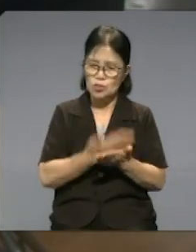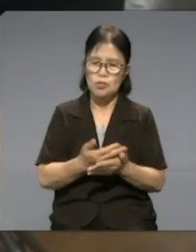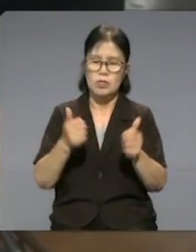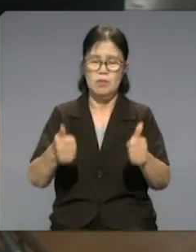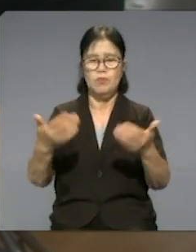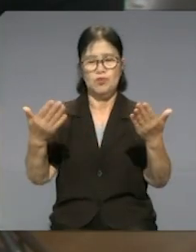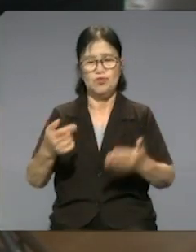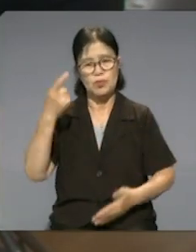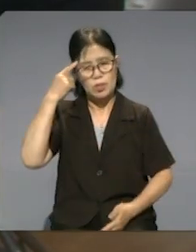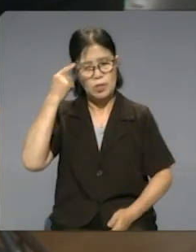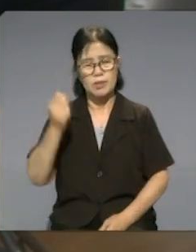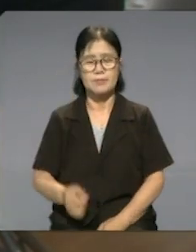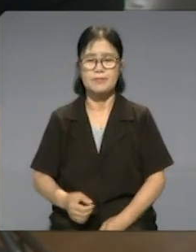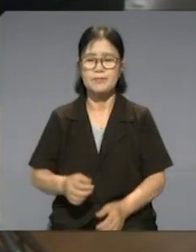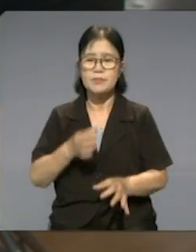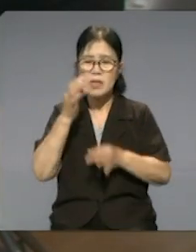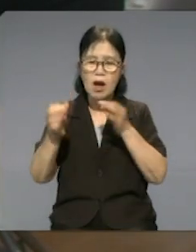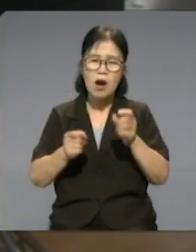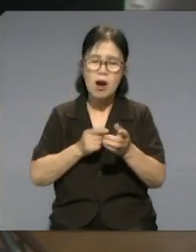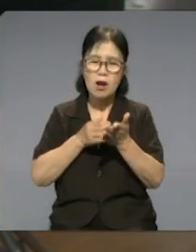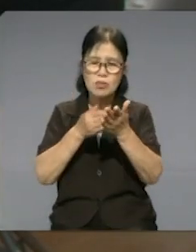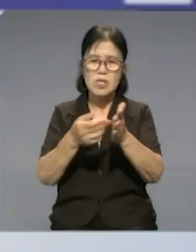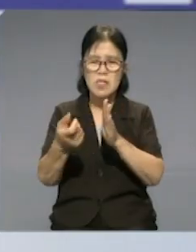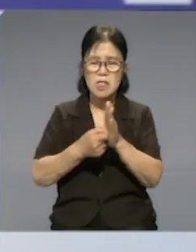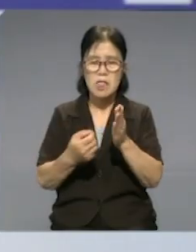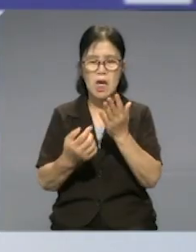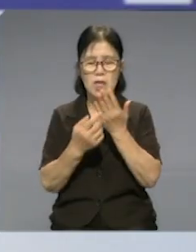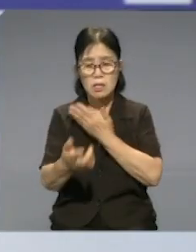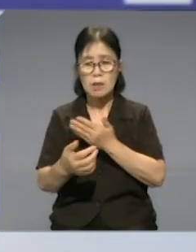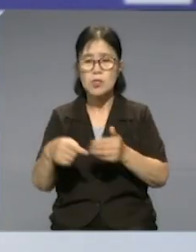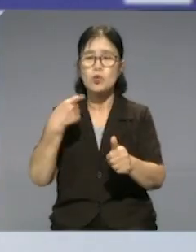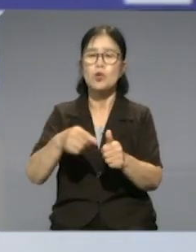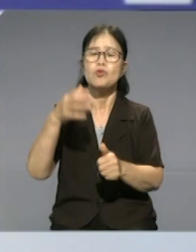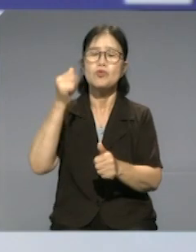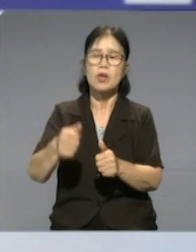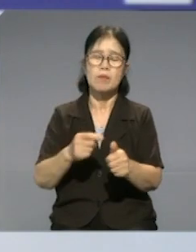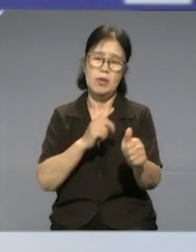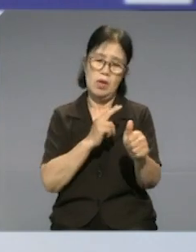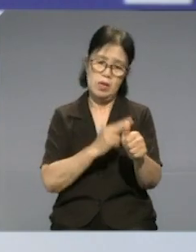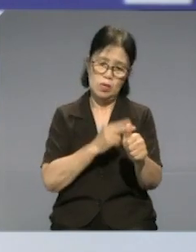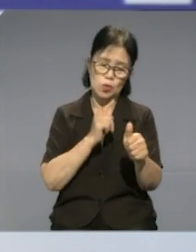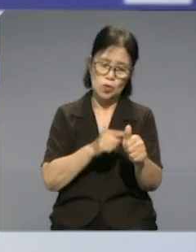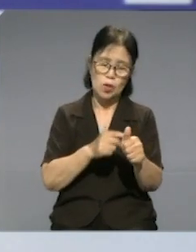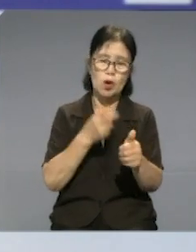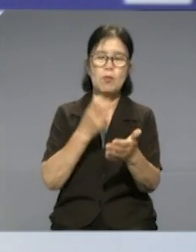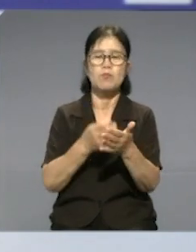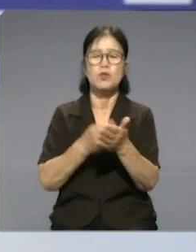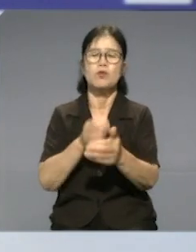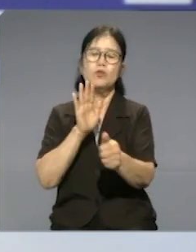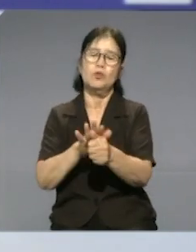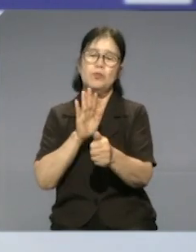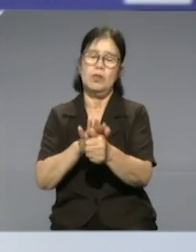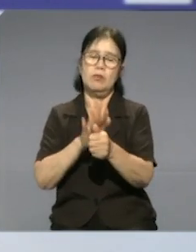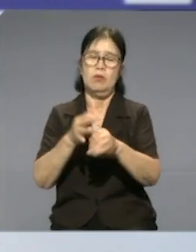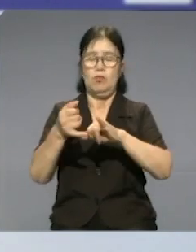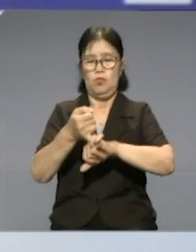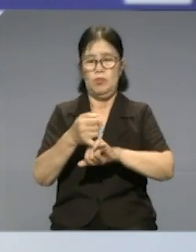생각합니다. 탄원서 제출에 앞서 열린 기자간담회에서 임 교육감은 A 교사를 법적으로 돕겠다고